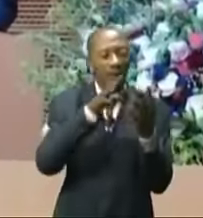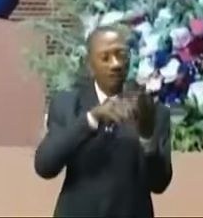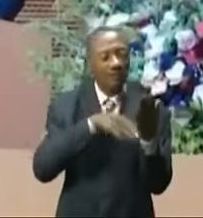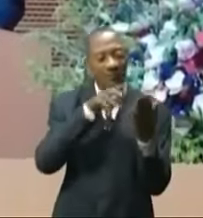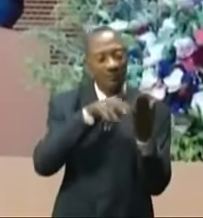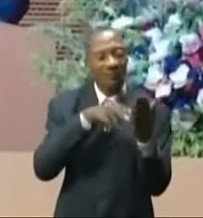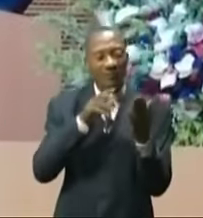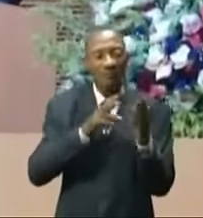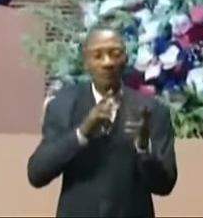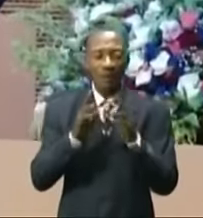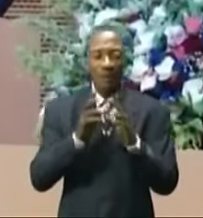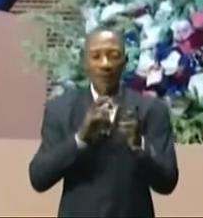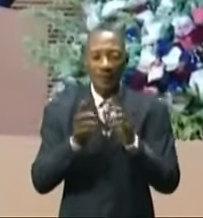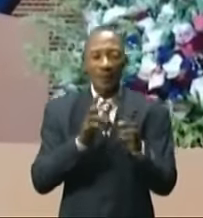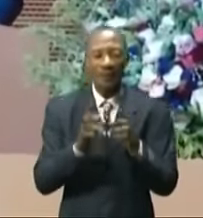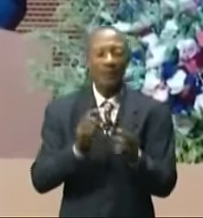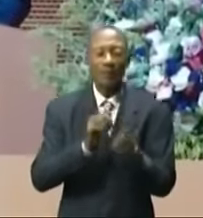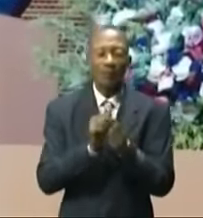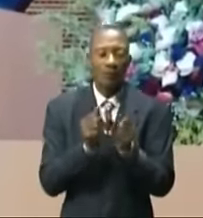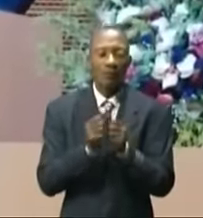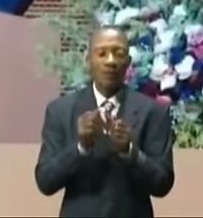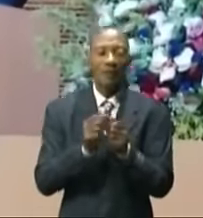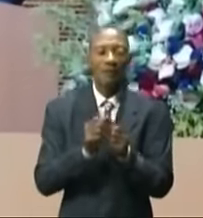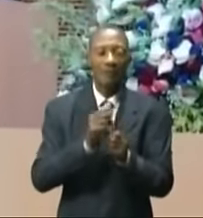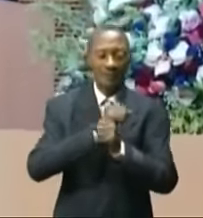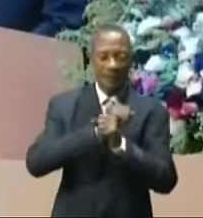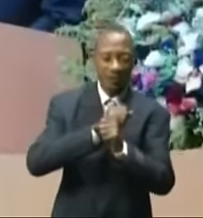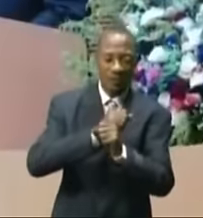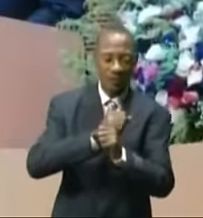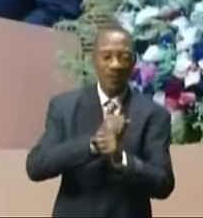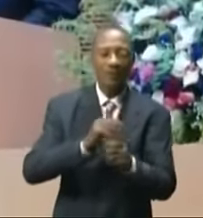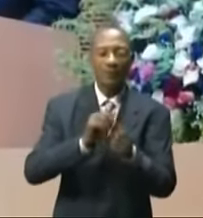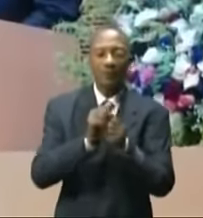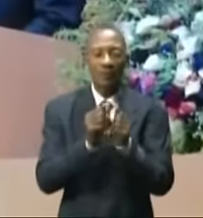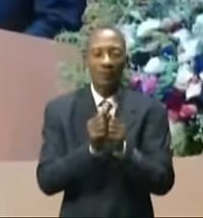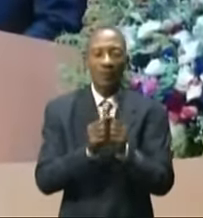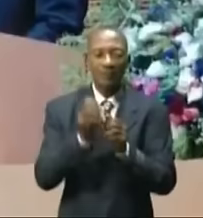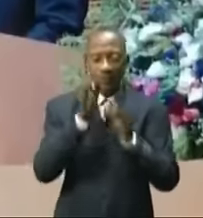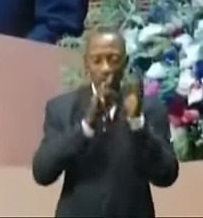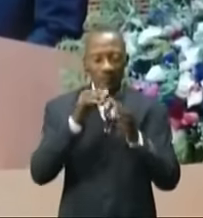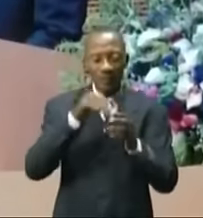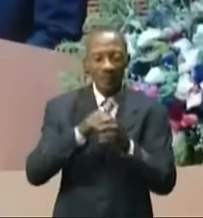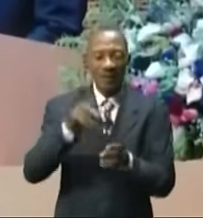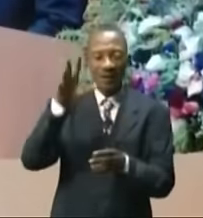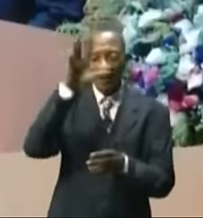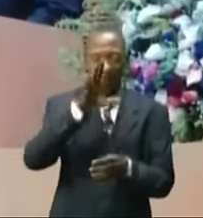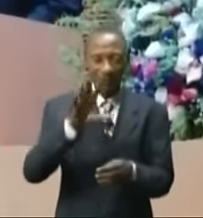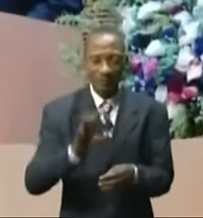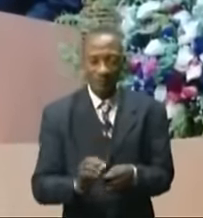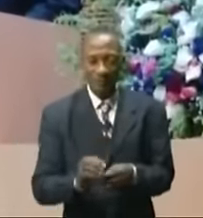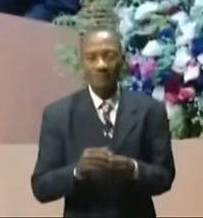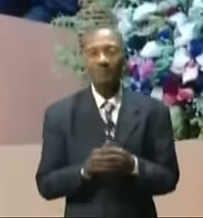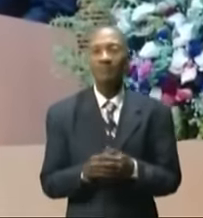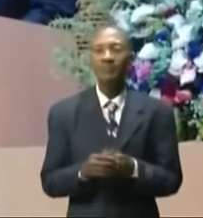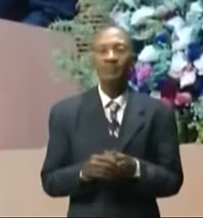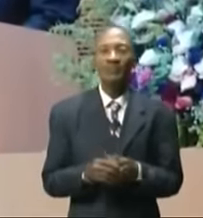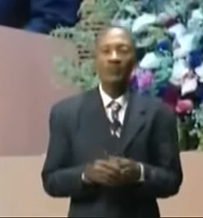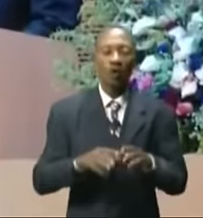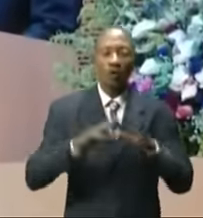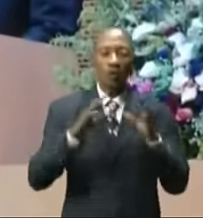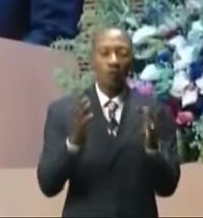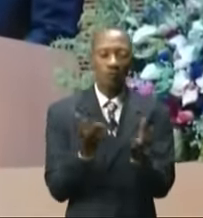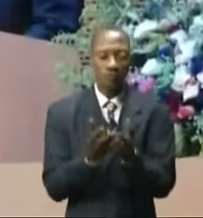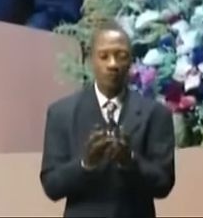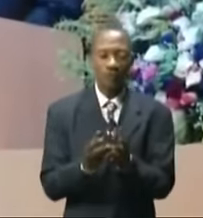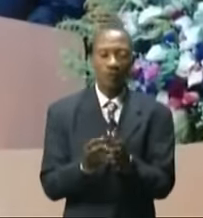de la situation sécuritaire, humanitaire et politique dans le continent. Des inquiétudes exprimées notamment par le président de la Commission de l'Union africaine Moussa